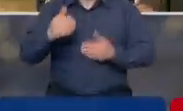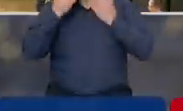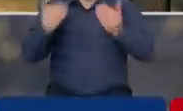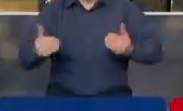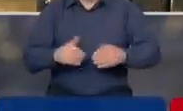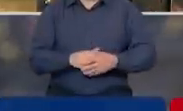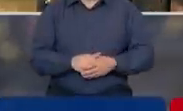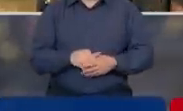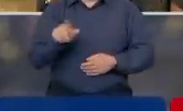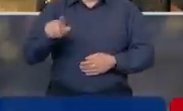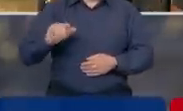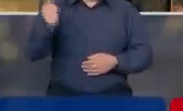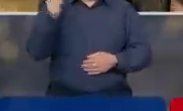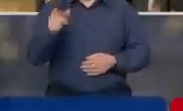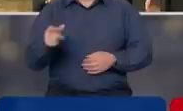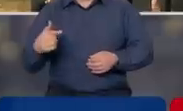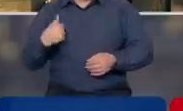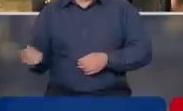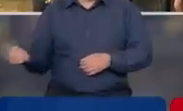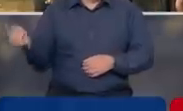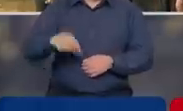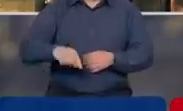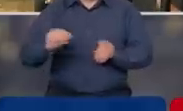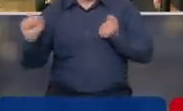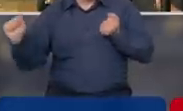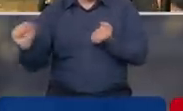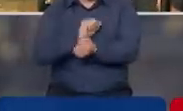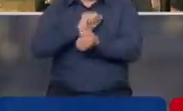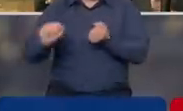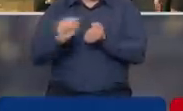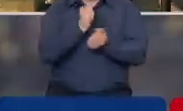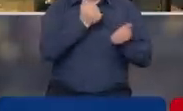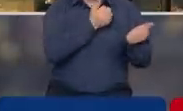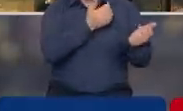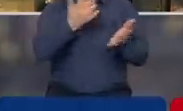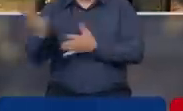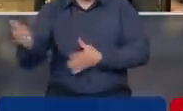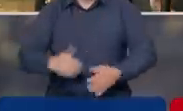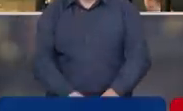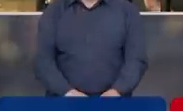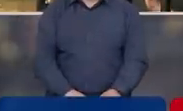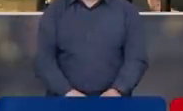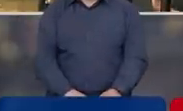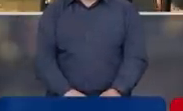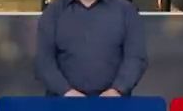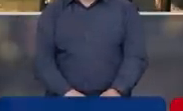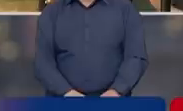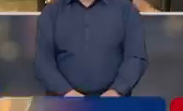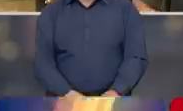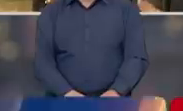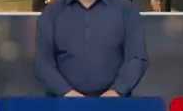tutaj w pierwszej kolejności zmagali się z tym żywiołem który się pojawił mamy taką nadzieję